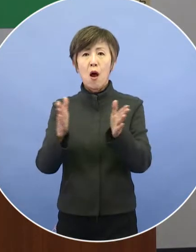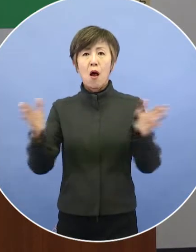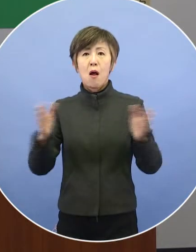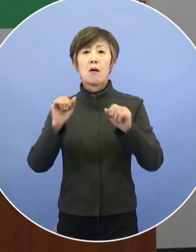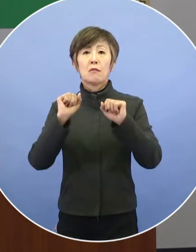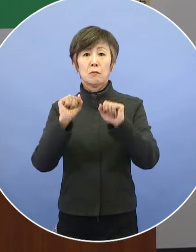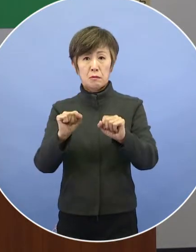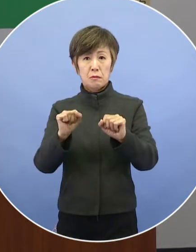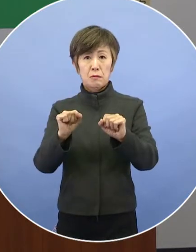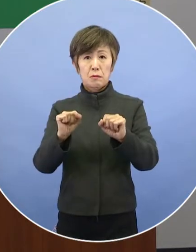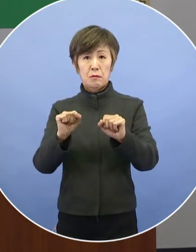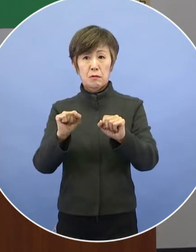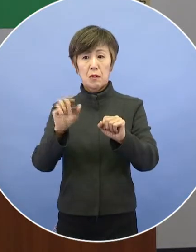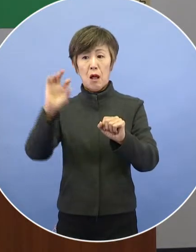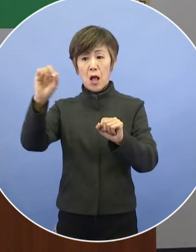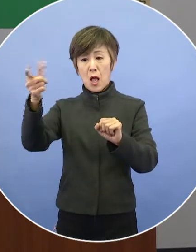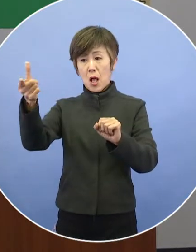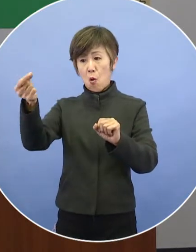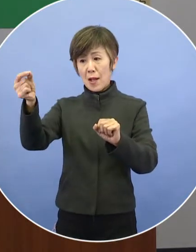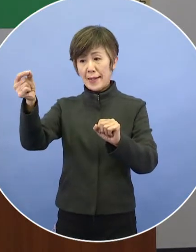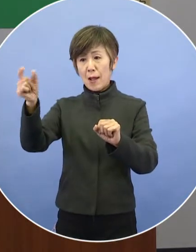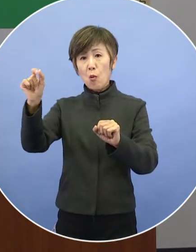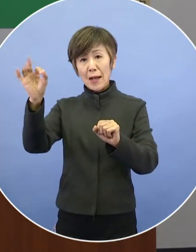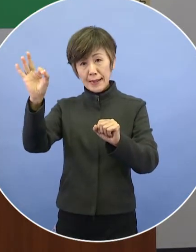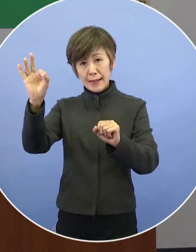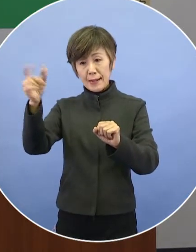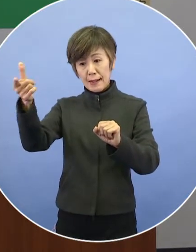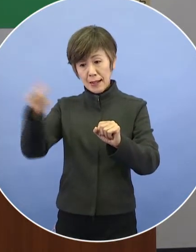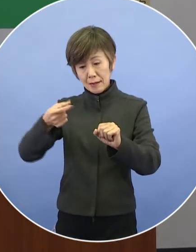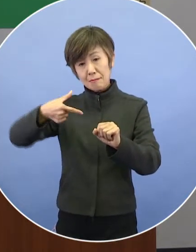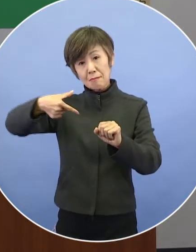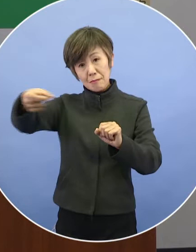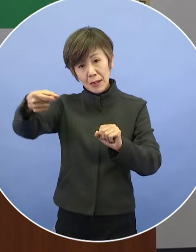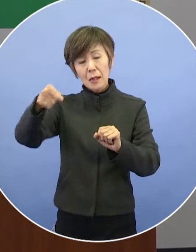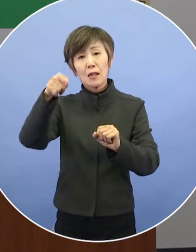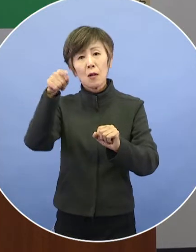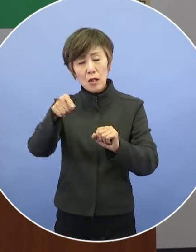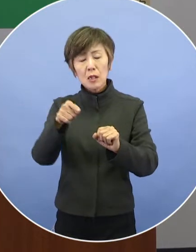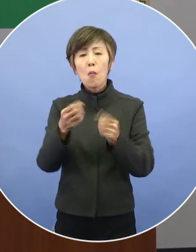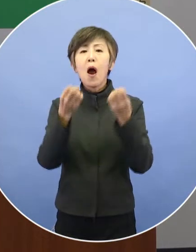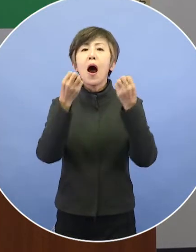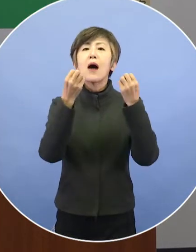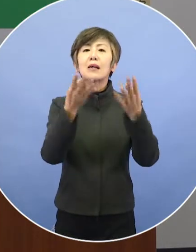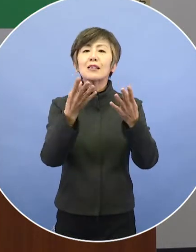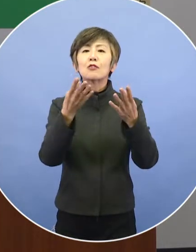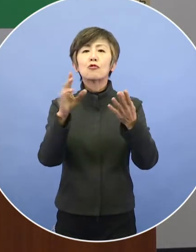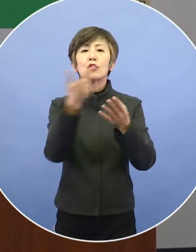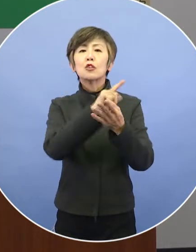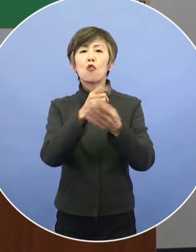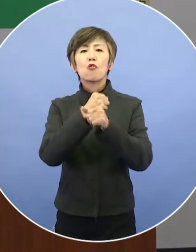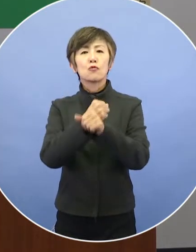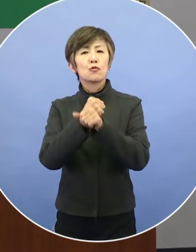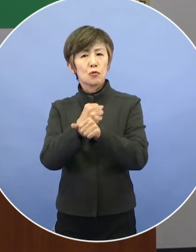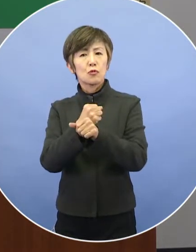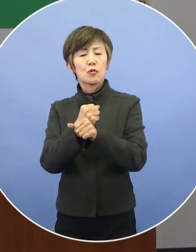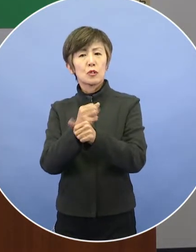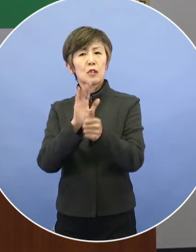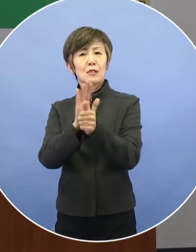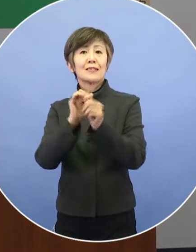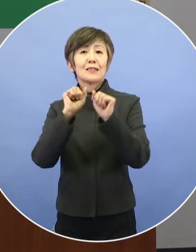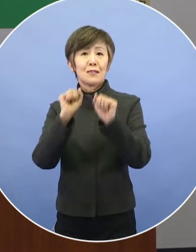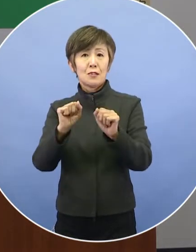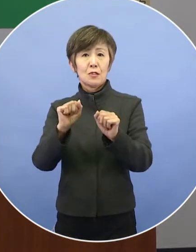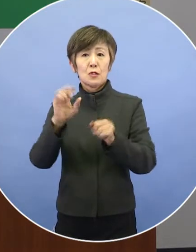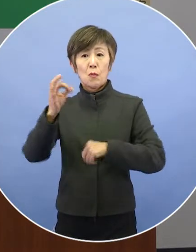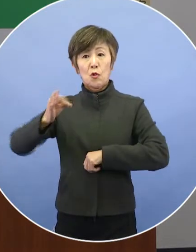これまで借り換え需要に加えまして新しい資金事業にも対応できるようにしていこうというものでございます